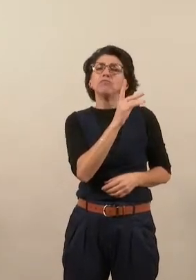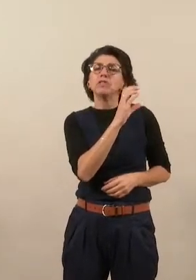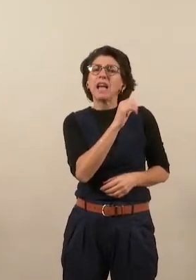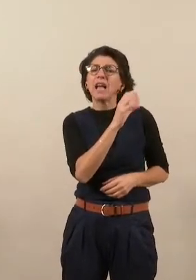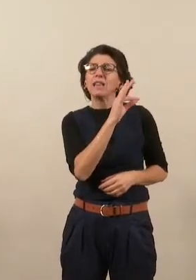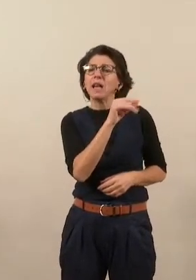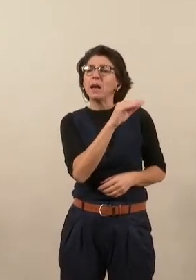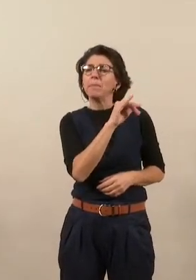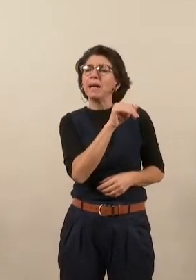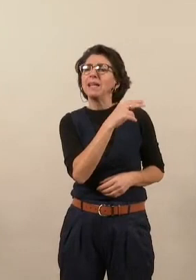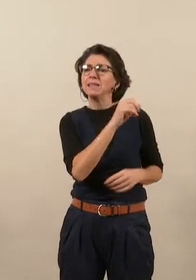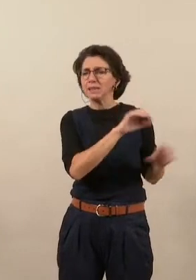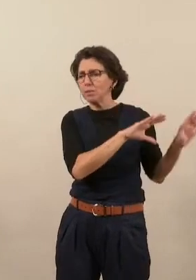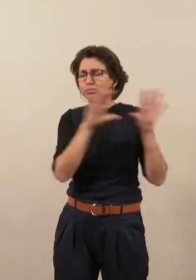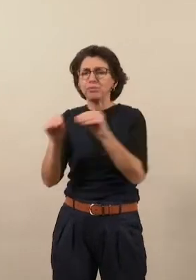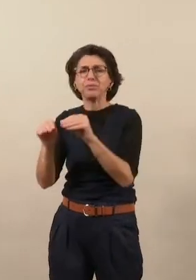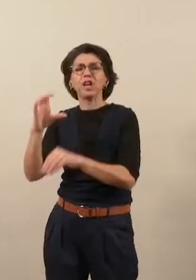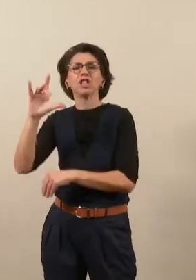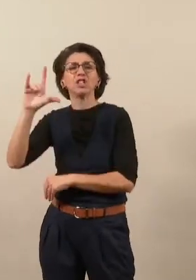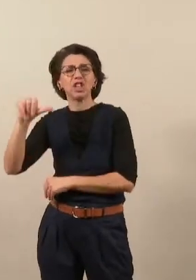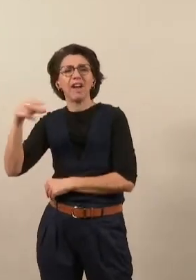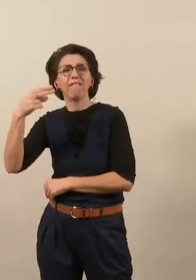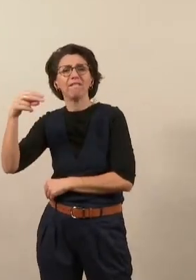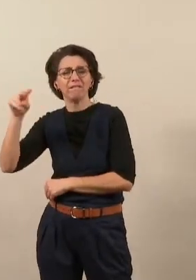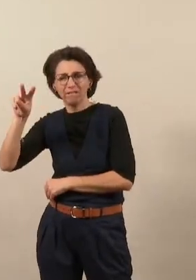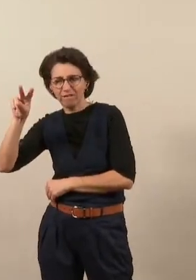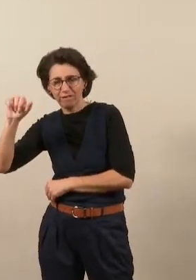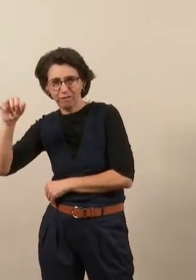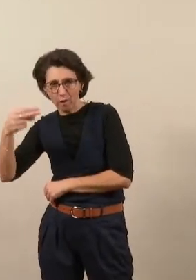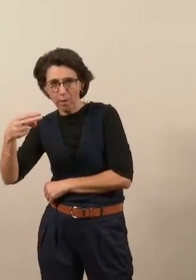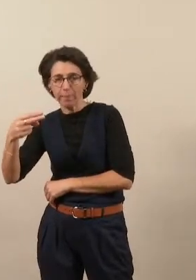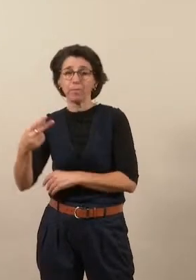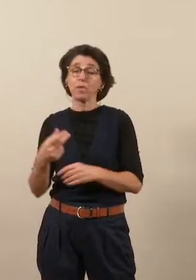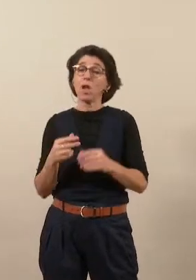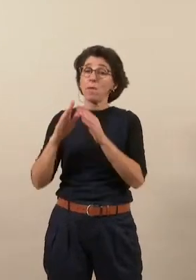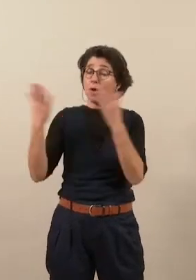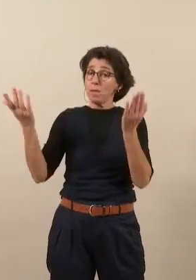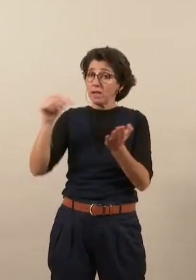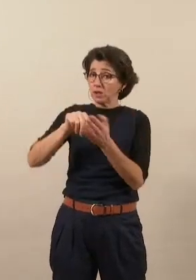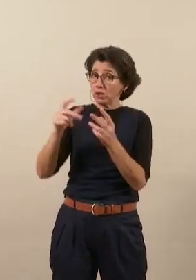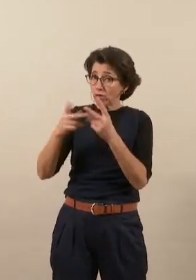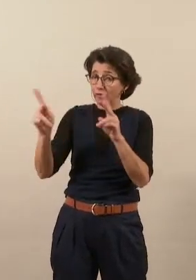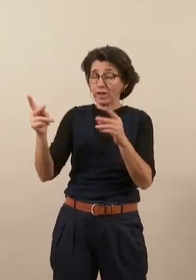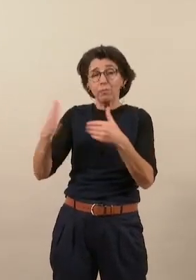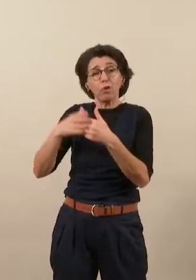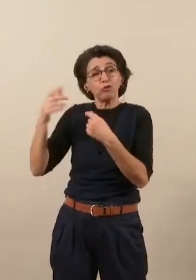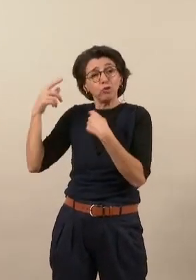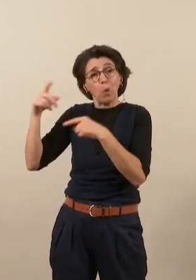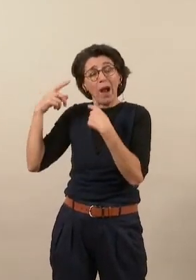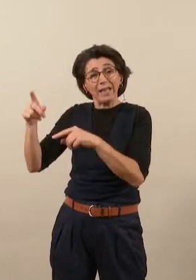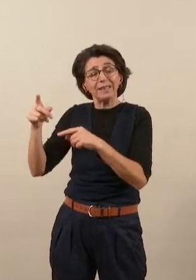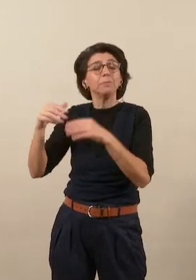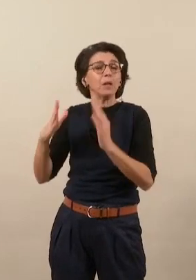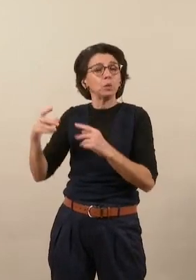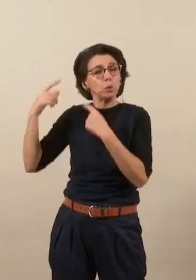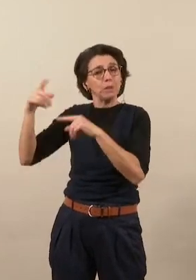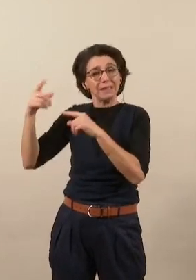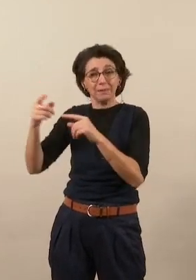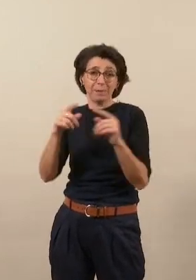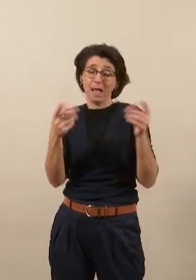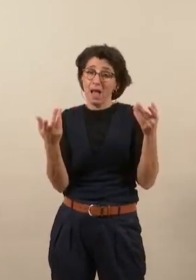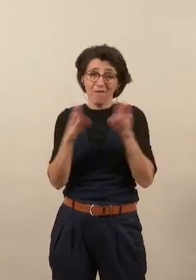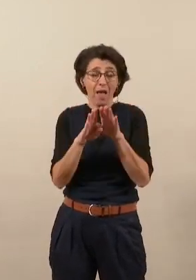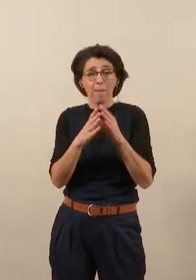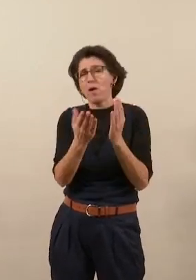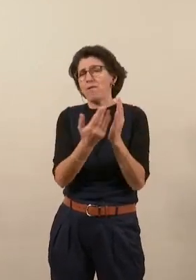réservés à des usages artistiques. La bibliothèque centre-ville, à la Maison du Tourisme, sera vidée pour un déménagement